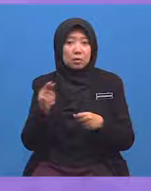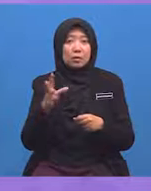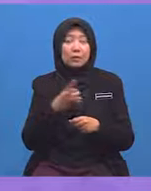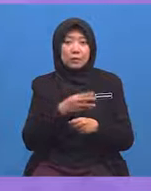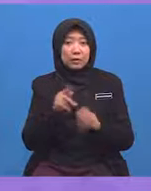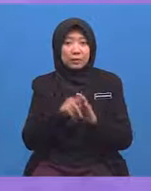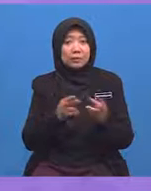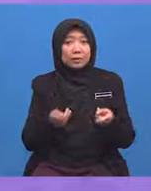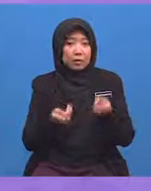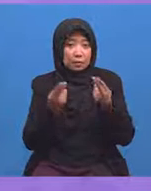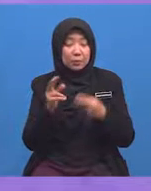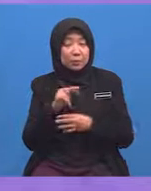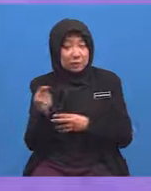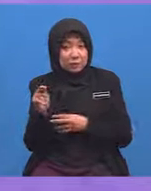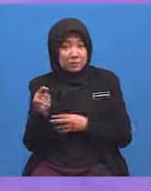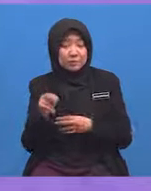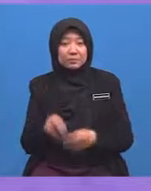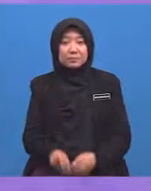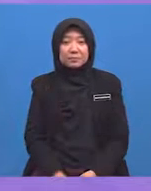kos pengangkutan.